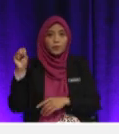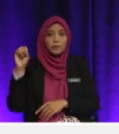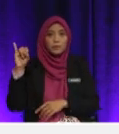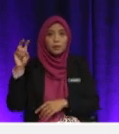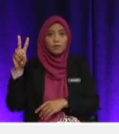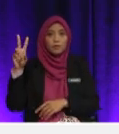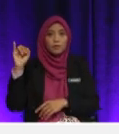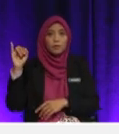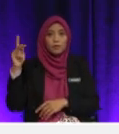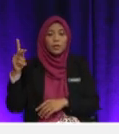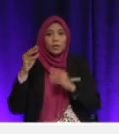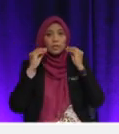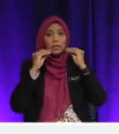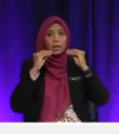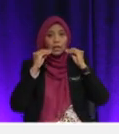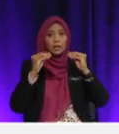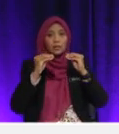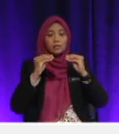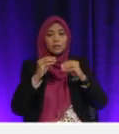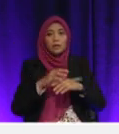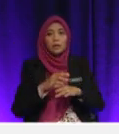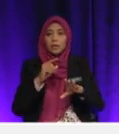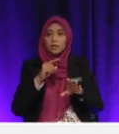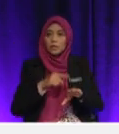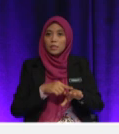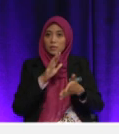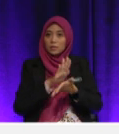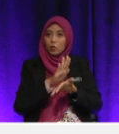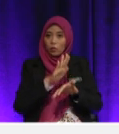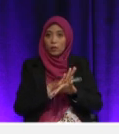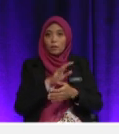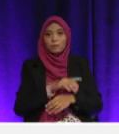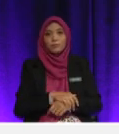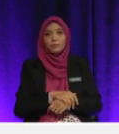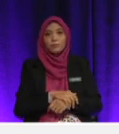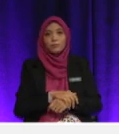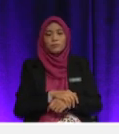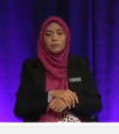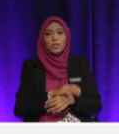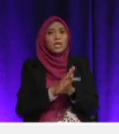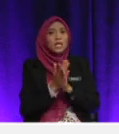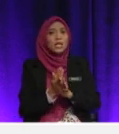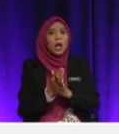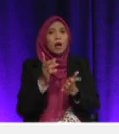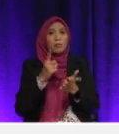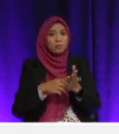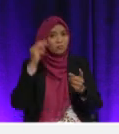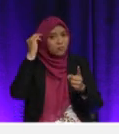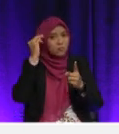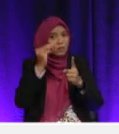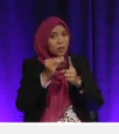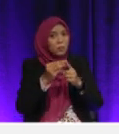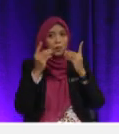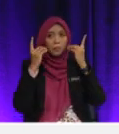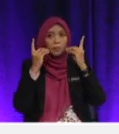pendidikan Siwi diajar secara formal di sekolah jadi apa matelamat ya pendidikan kebangsaan ini